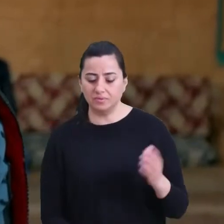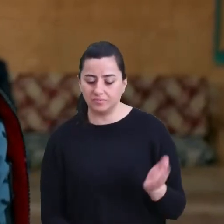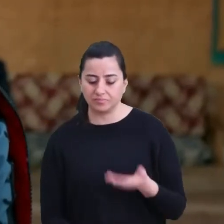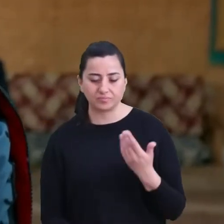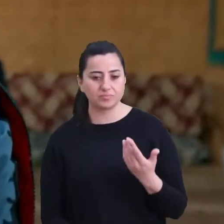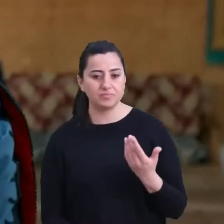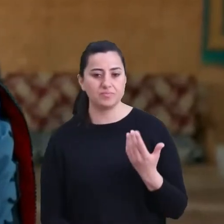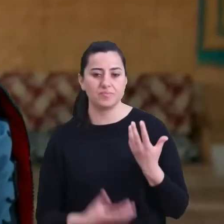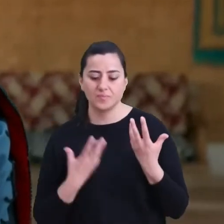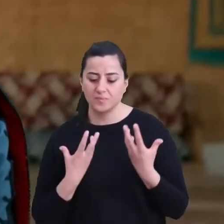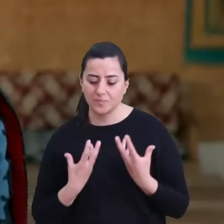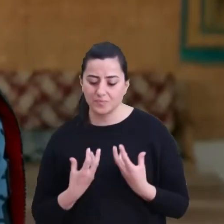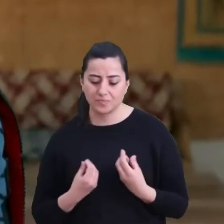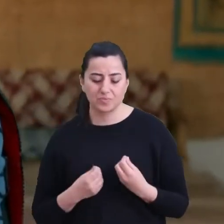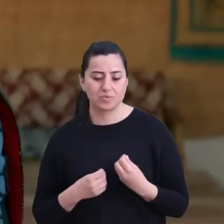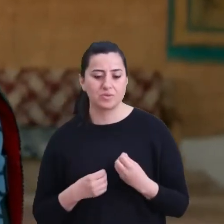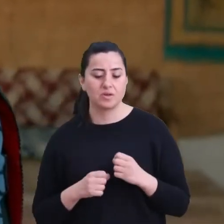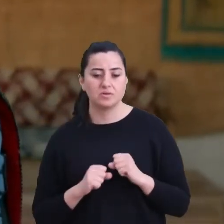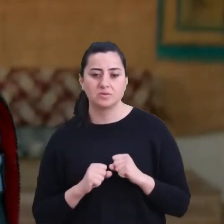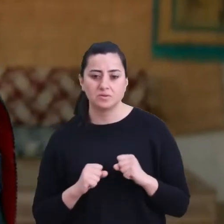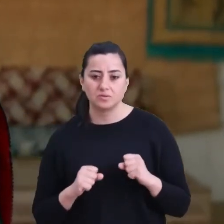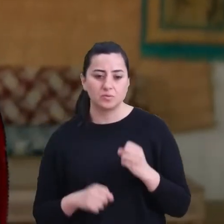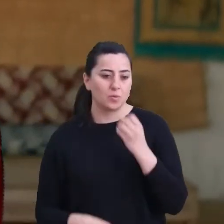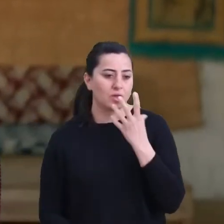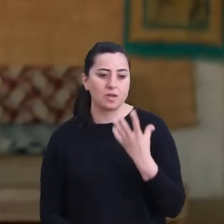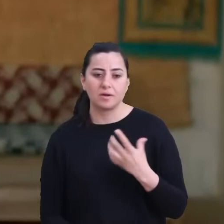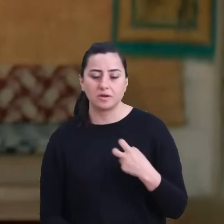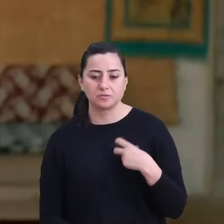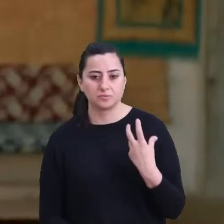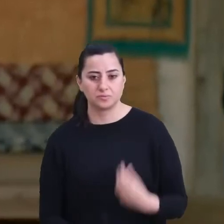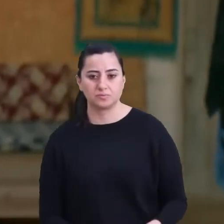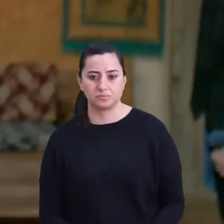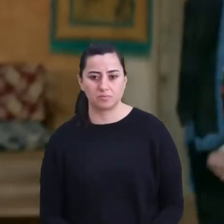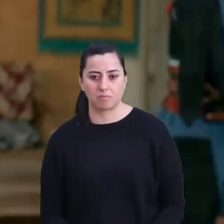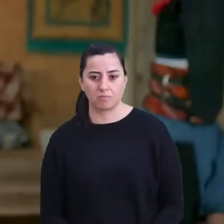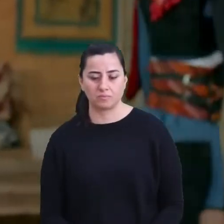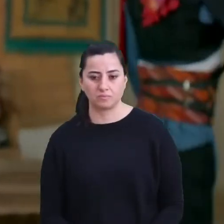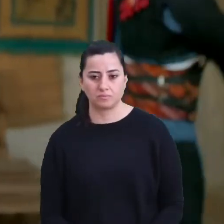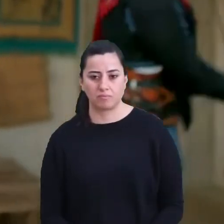Cemil sandalyede dalgın oturmuş, şarkı mırıldanırken Emin kenarda kılıcını çekti, savuruyor.